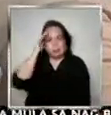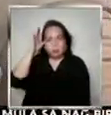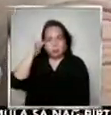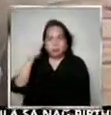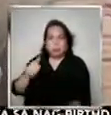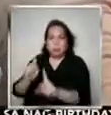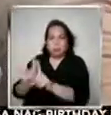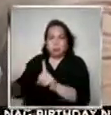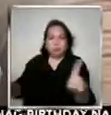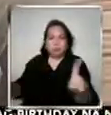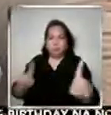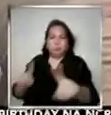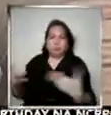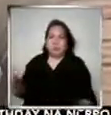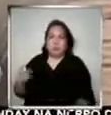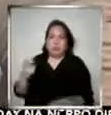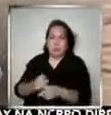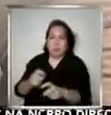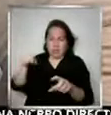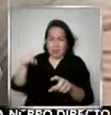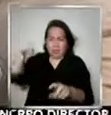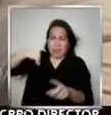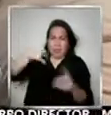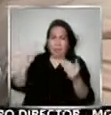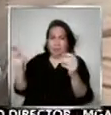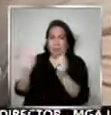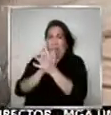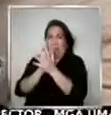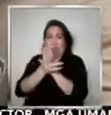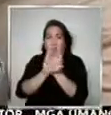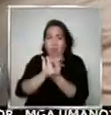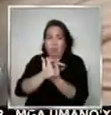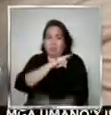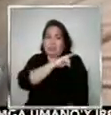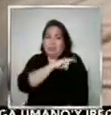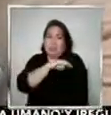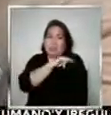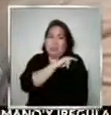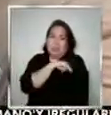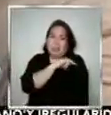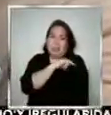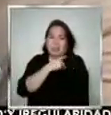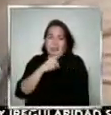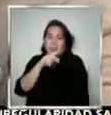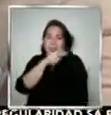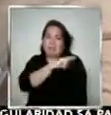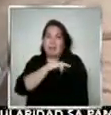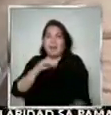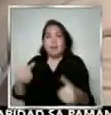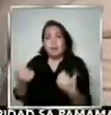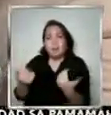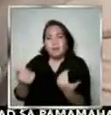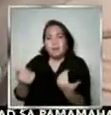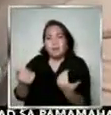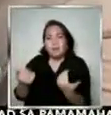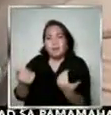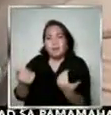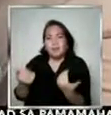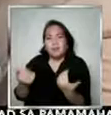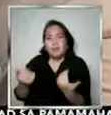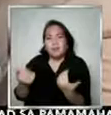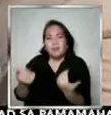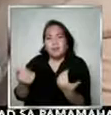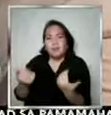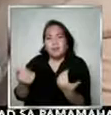niyo po itong Quiapo. Pinagkakagulan po talaga to. Dikit-dikit po ang tao. Talaga po kami mahirapan kahit yung mga